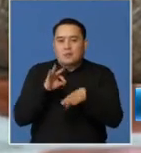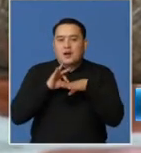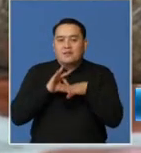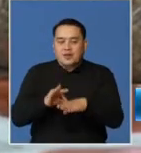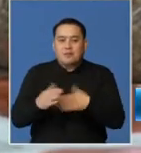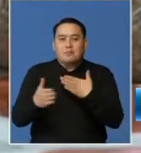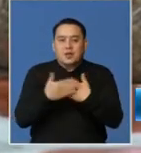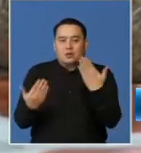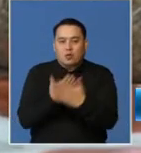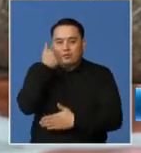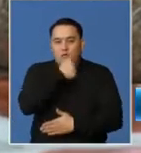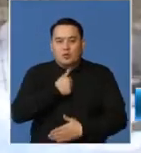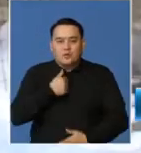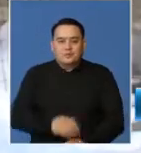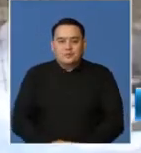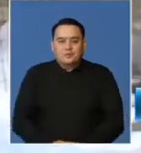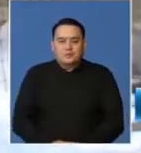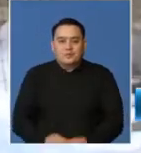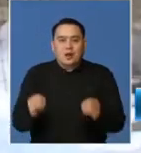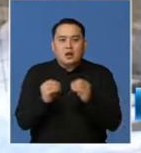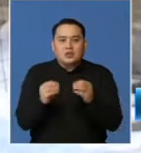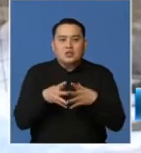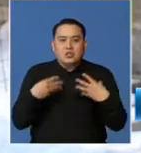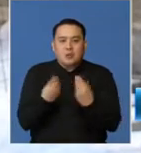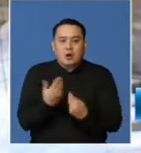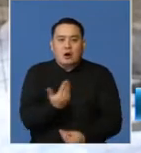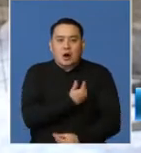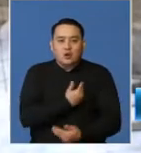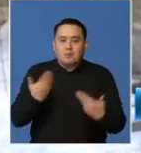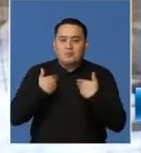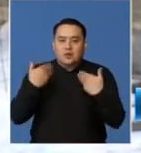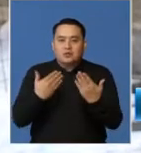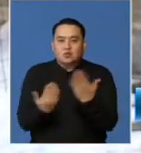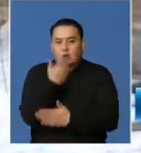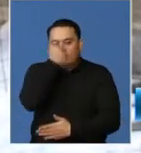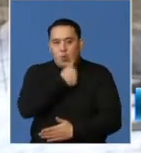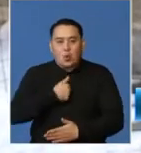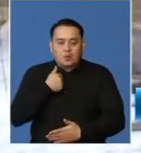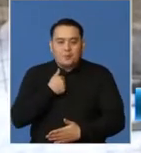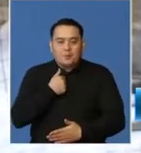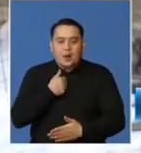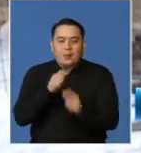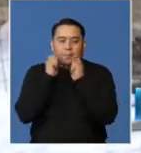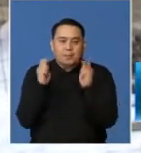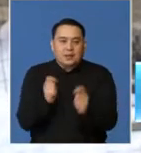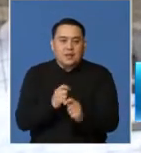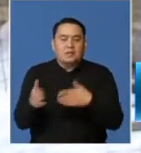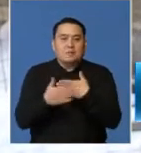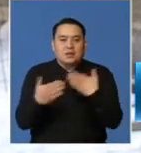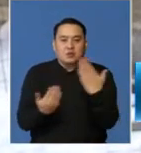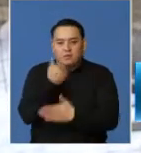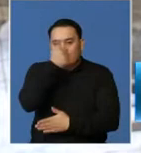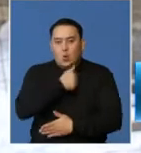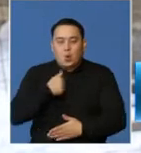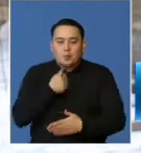в преддверии Нового года. 10 семей, которых хотим поздравить с Новым годом и подарить перед Новым